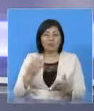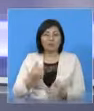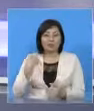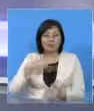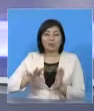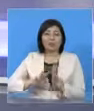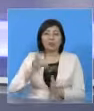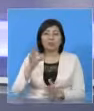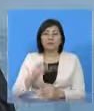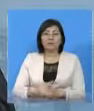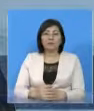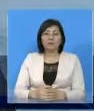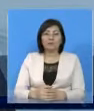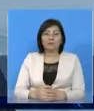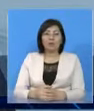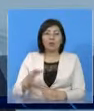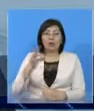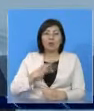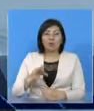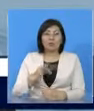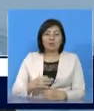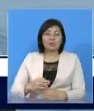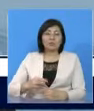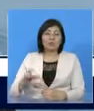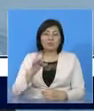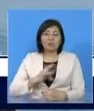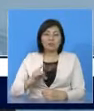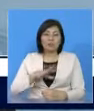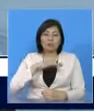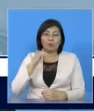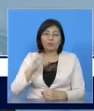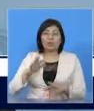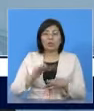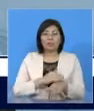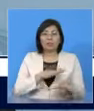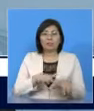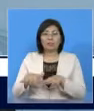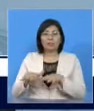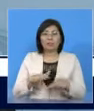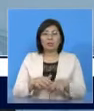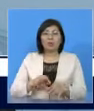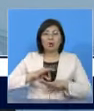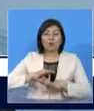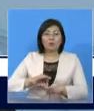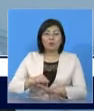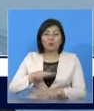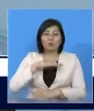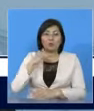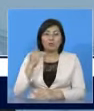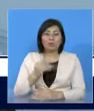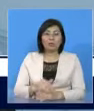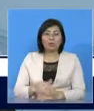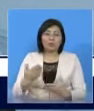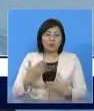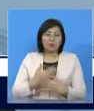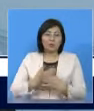жеңімпаздар анықталмақ. Облысымызда, жалпы республикада көп деген қайырымды істер өтіп жатыр, көп деген көмектер